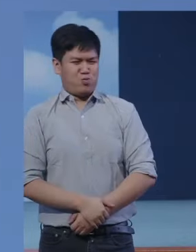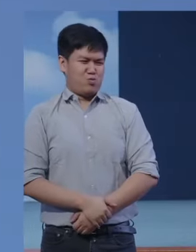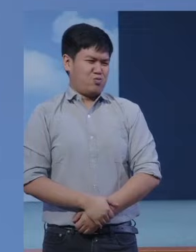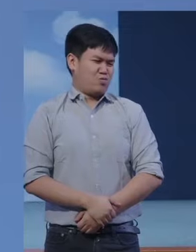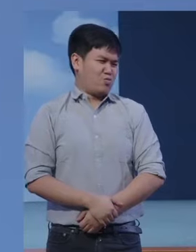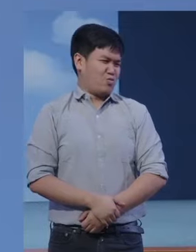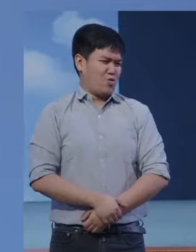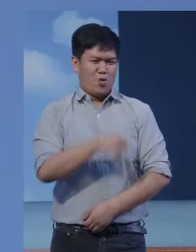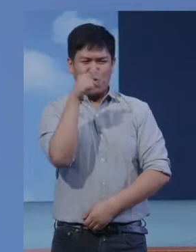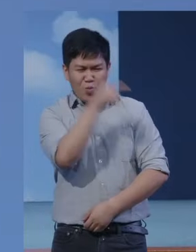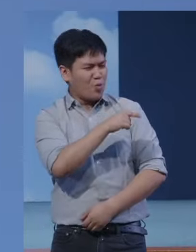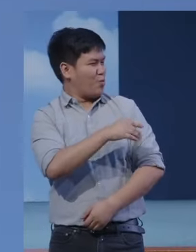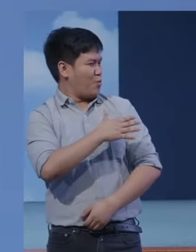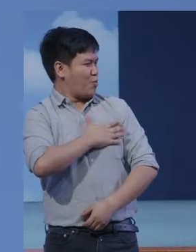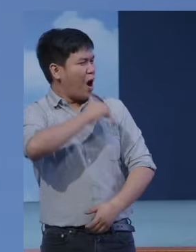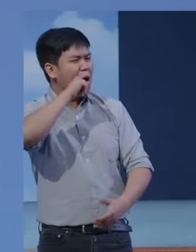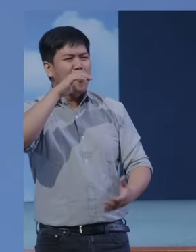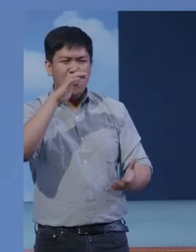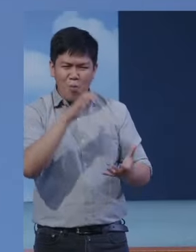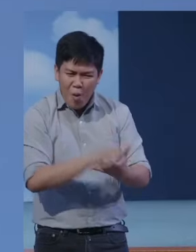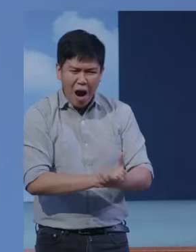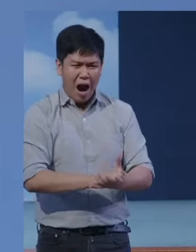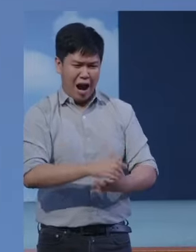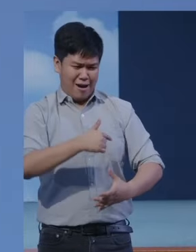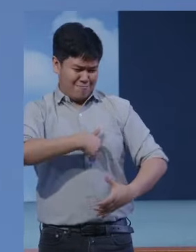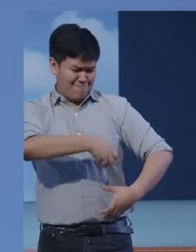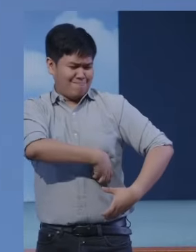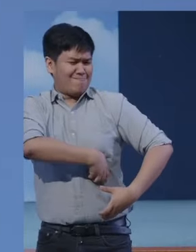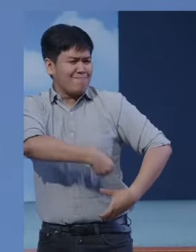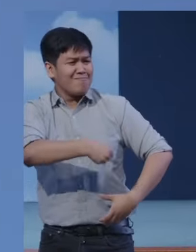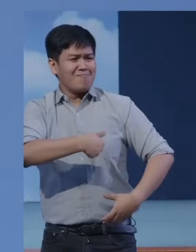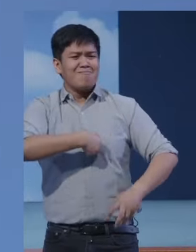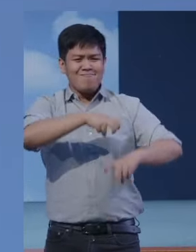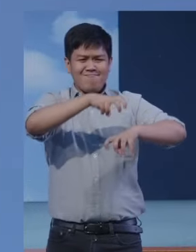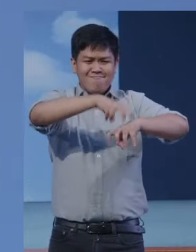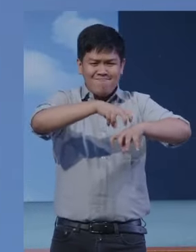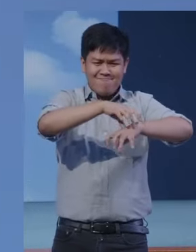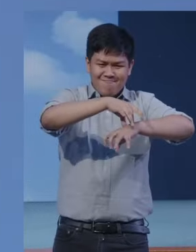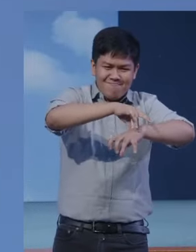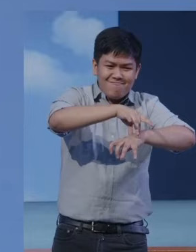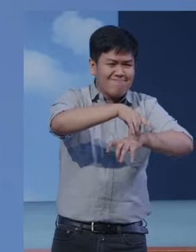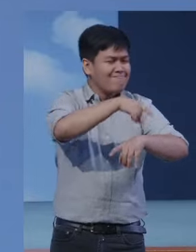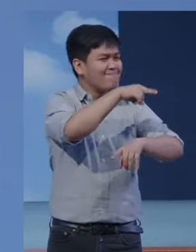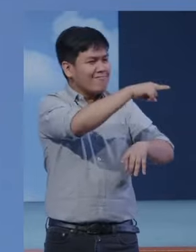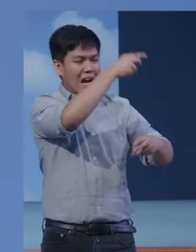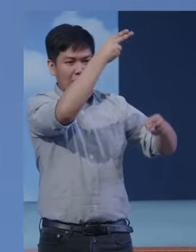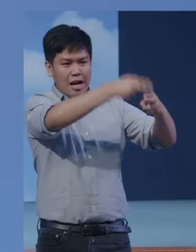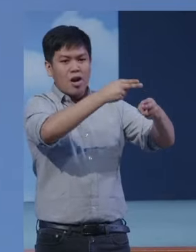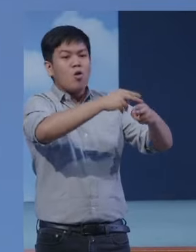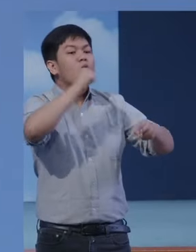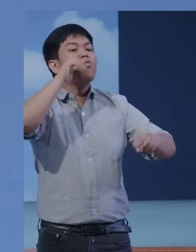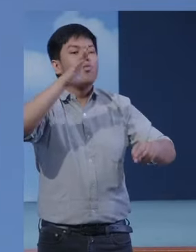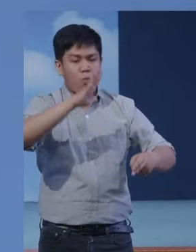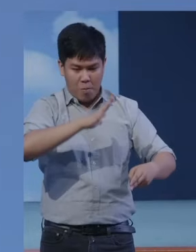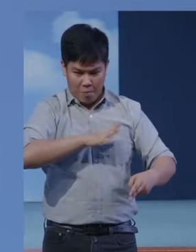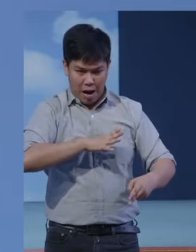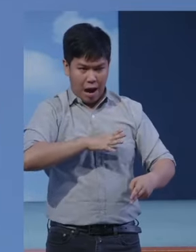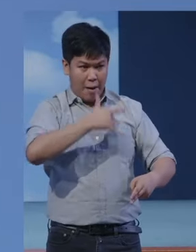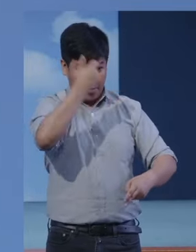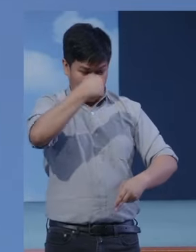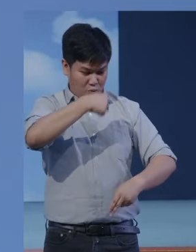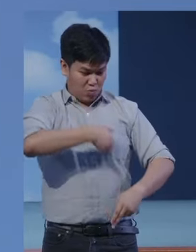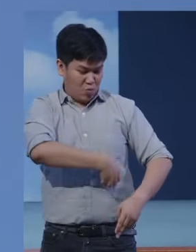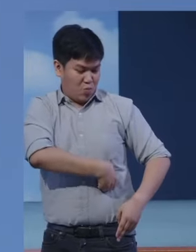wow at B of my bones Andes of fles She shall be woman because she was taken out